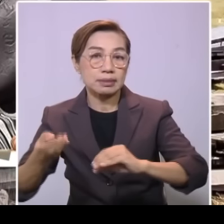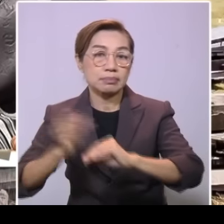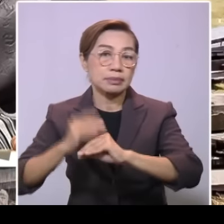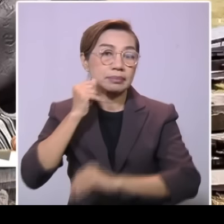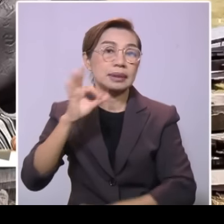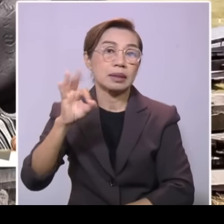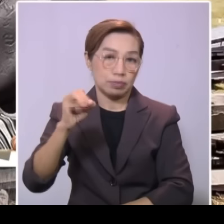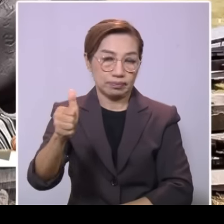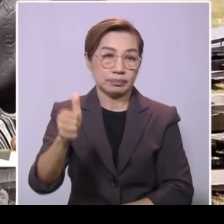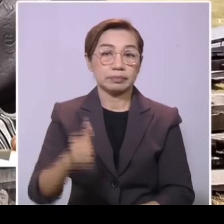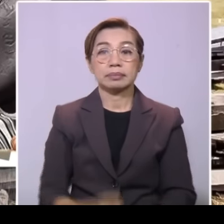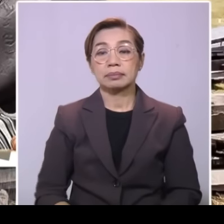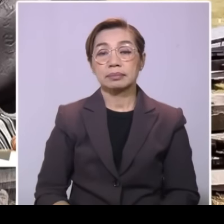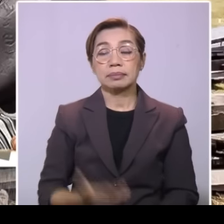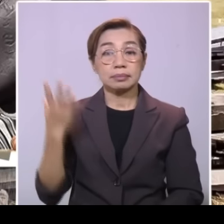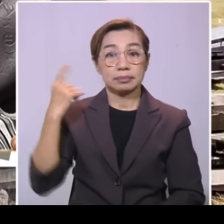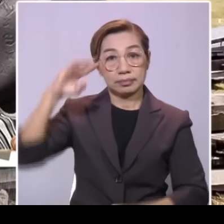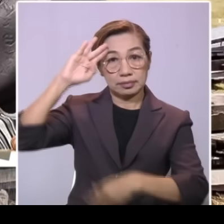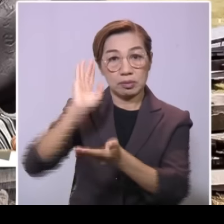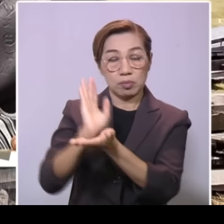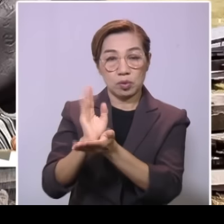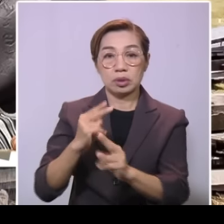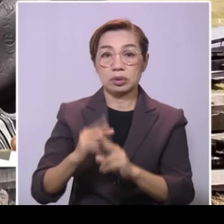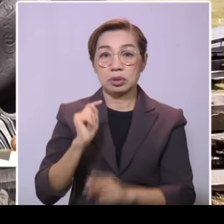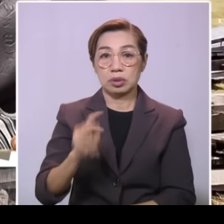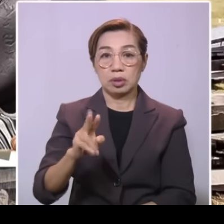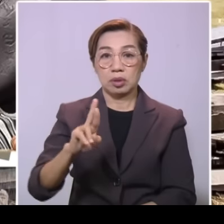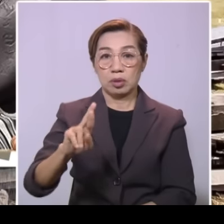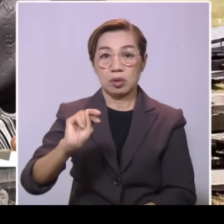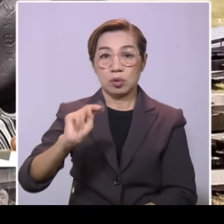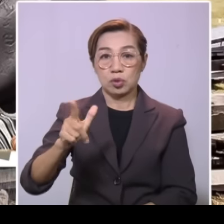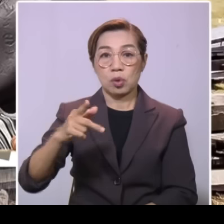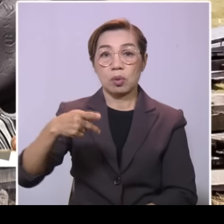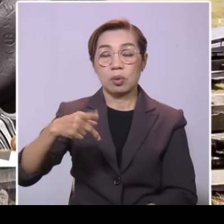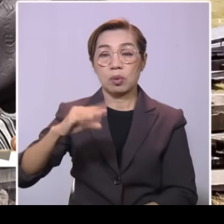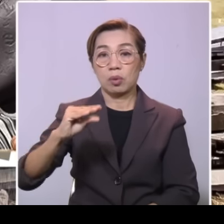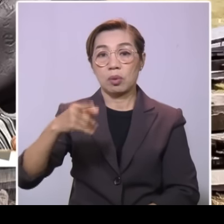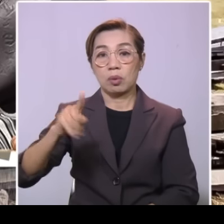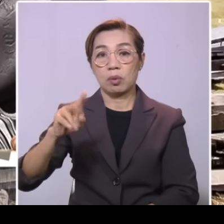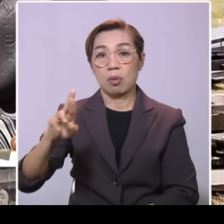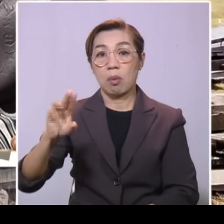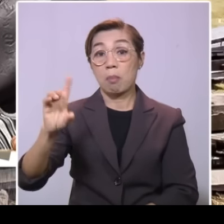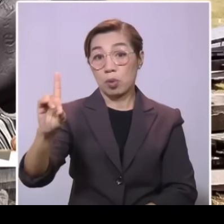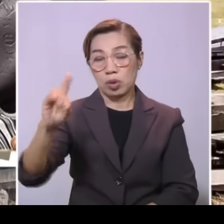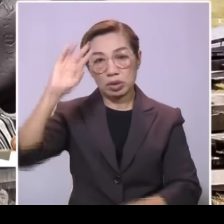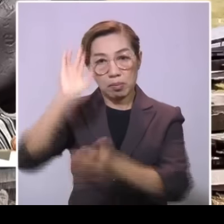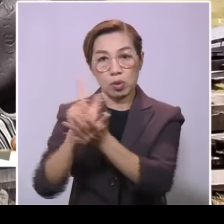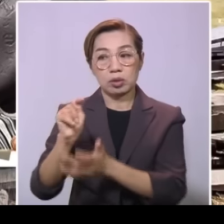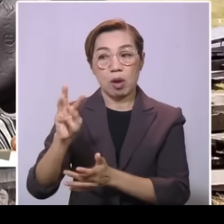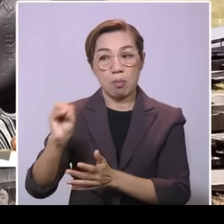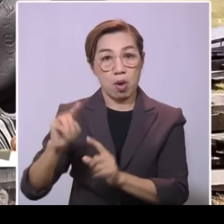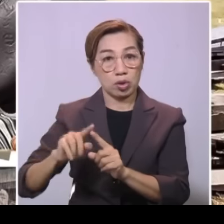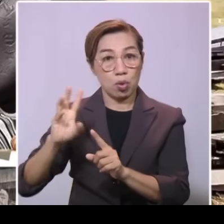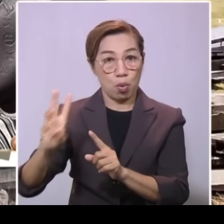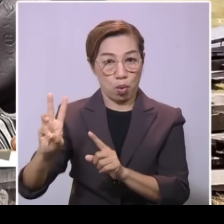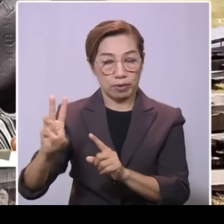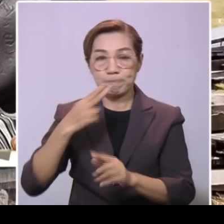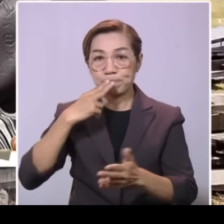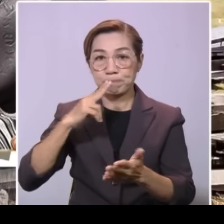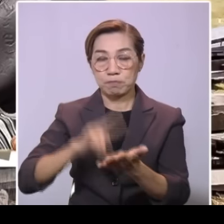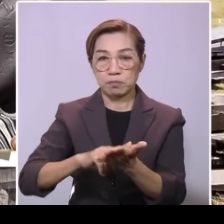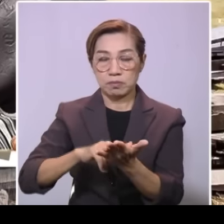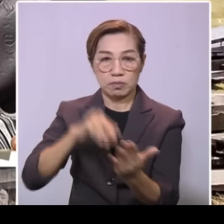างพลตำรวจตรีทรงโปรดสิริสุขะนะครับผู้บังคับการตม.6เนี่ยก็ลงนามอนุมัติเพิกถอนวี